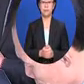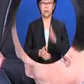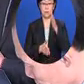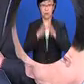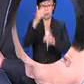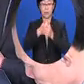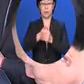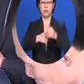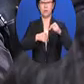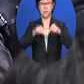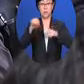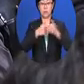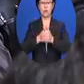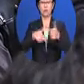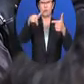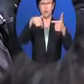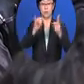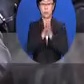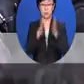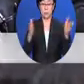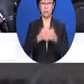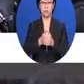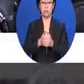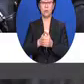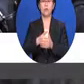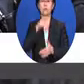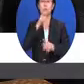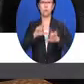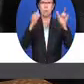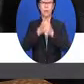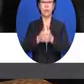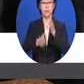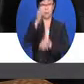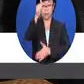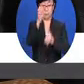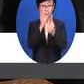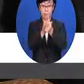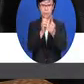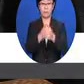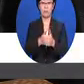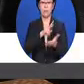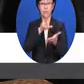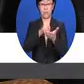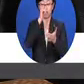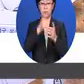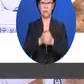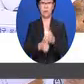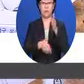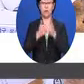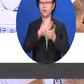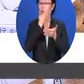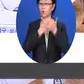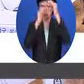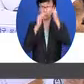시정 현안 토론회는 민선 6기 출범과 함께 매주 수요일 구본영 시장이 주재한 가운데 시정 주요